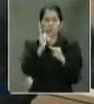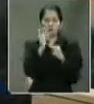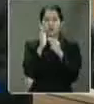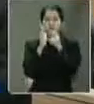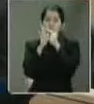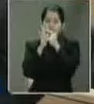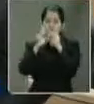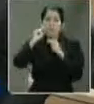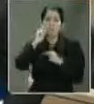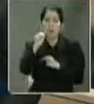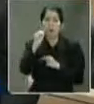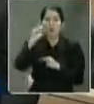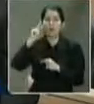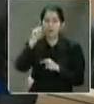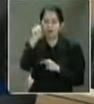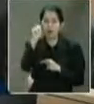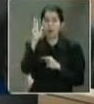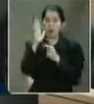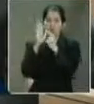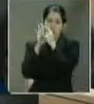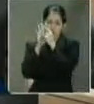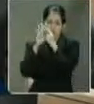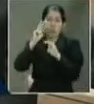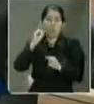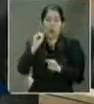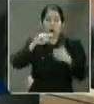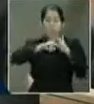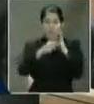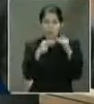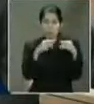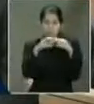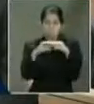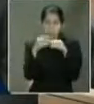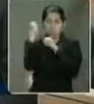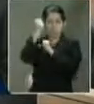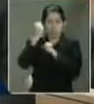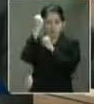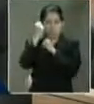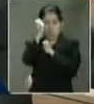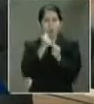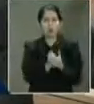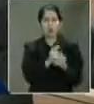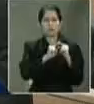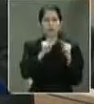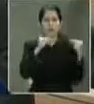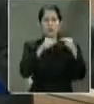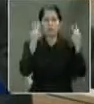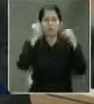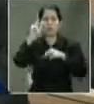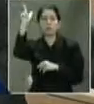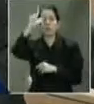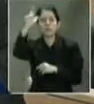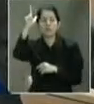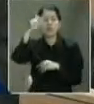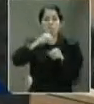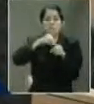ก็ท่านทักษิณอยู่ดูไบเขามาทางโฟนอินมาทางวิดีโอลิงก์แล้วมันสุม